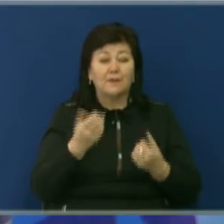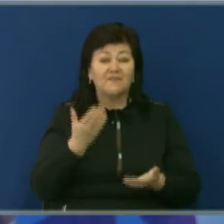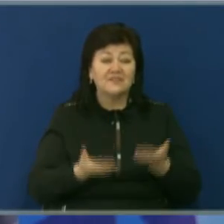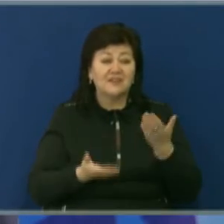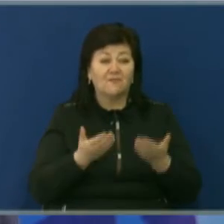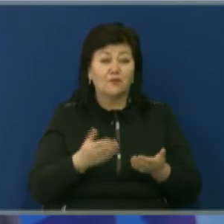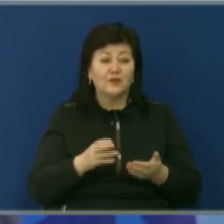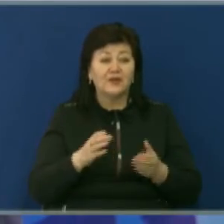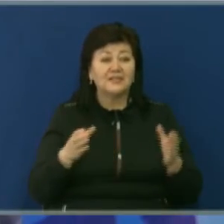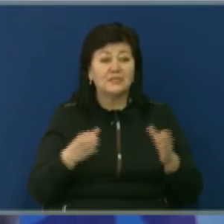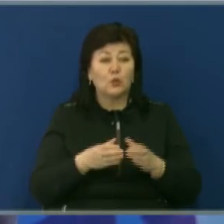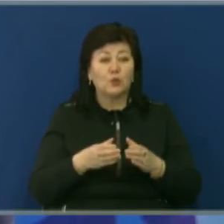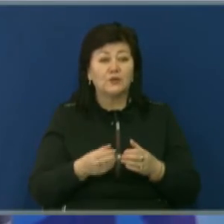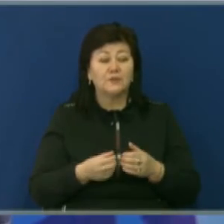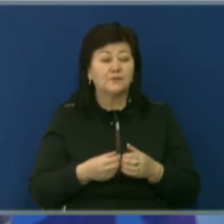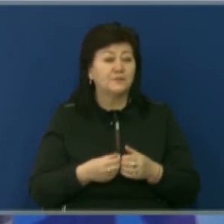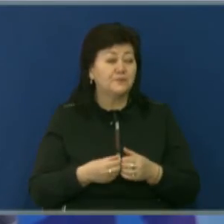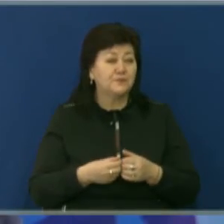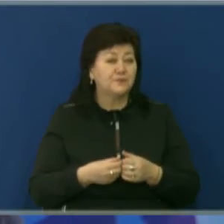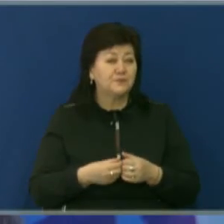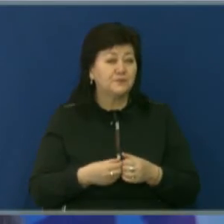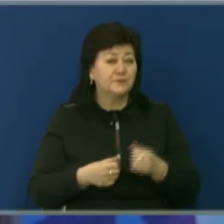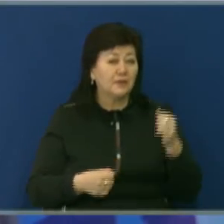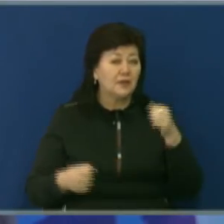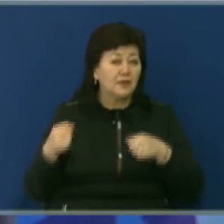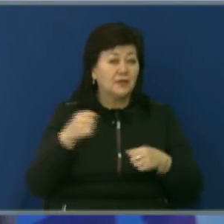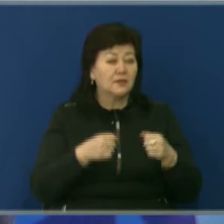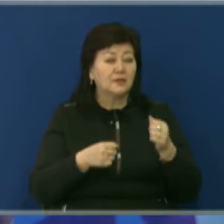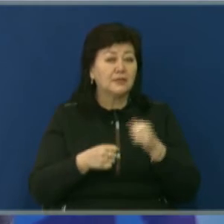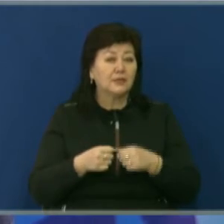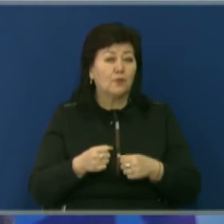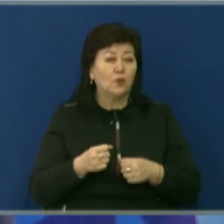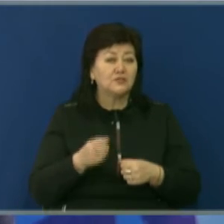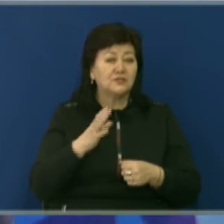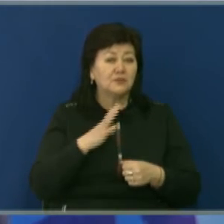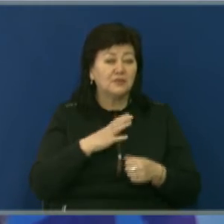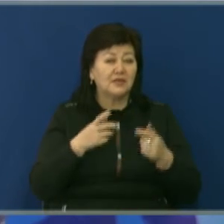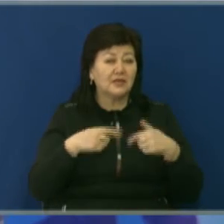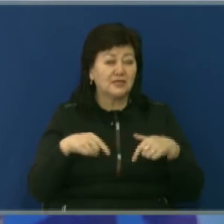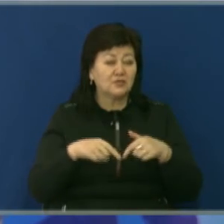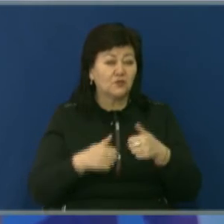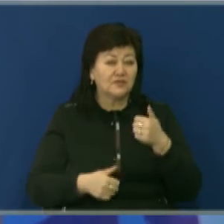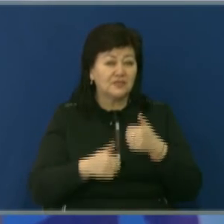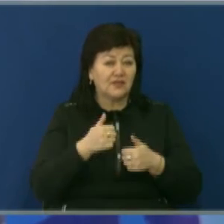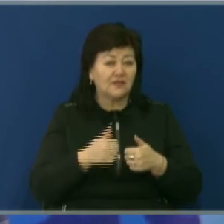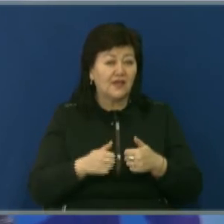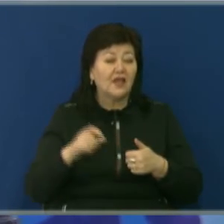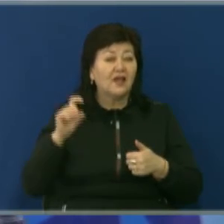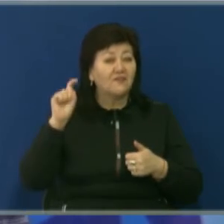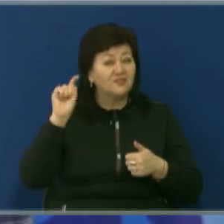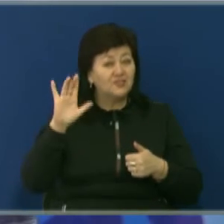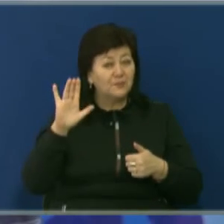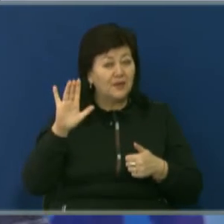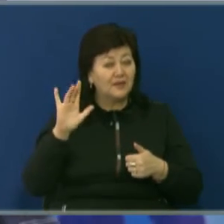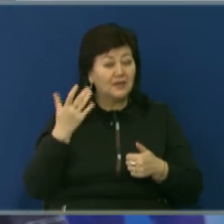контакт бағытындағы кикбоксингтен Қазақстан Республикасының чемпионаты өтуде. Чемпионатқа